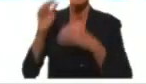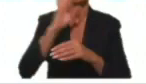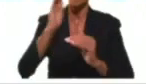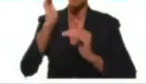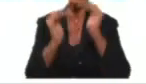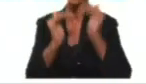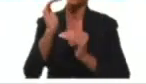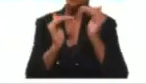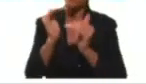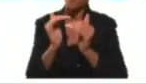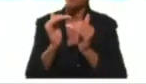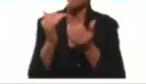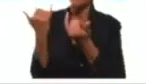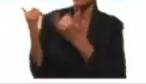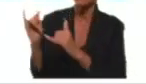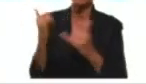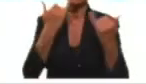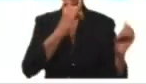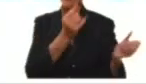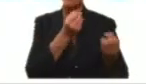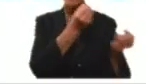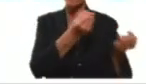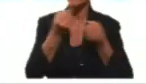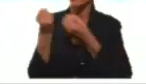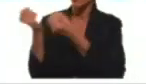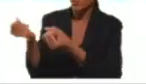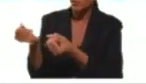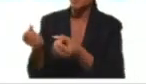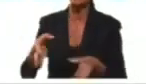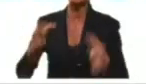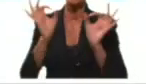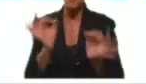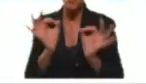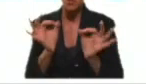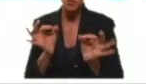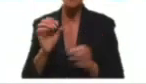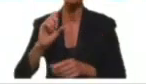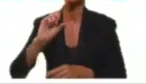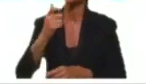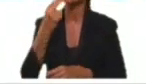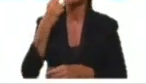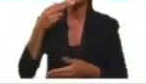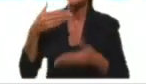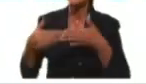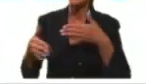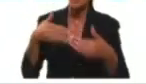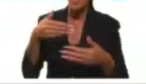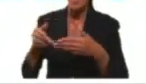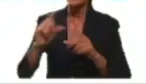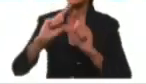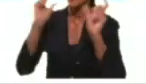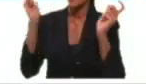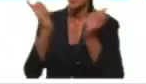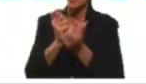równowaga między różnymi rodzajami tego transportu. Dziś słabym ogniwem komunikacji, nie tylko w Polsce, ale i w